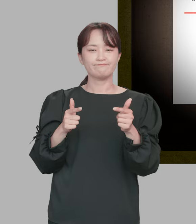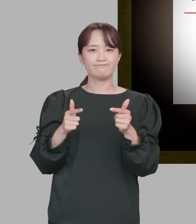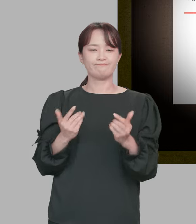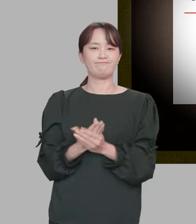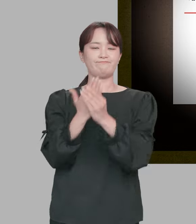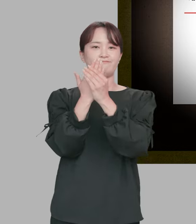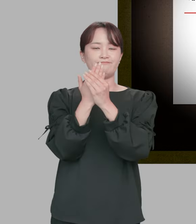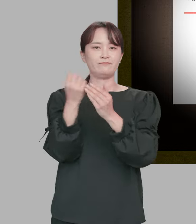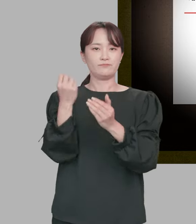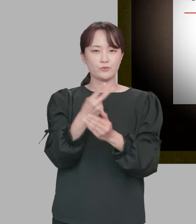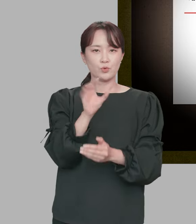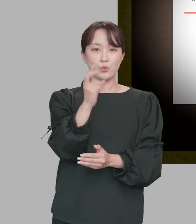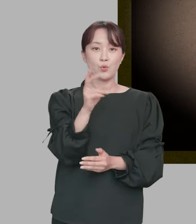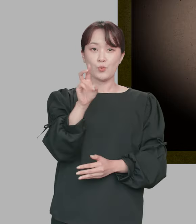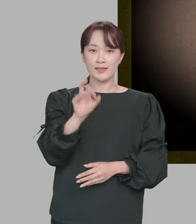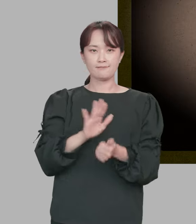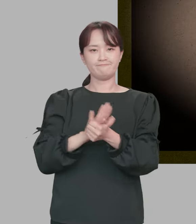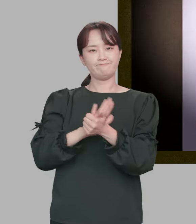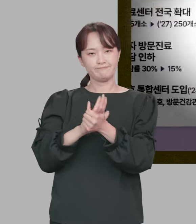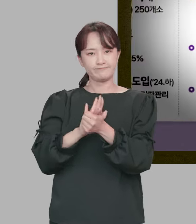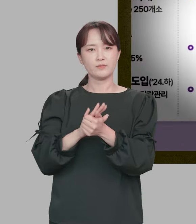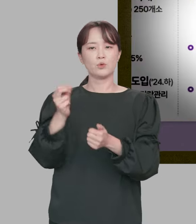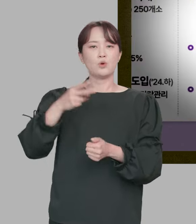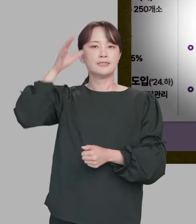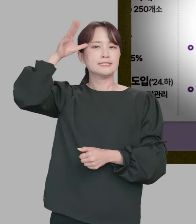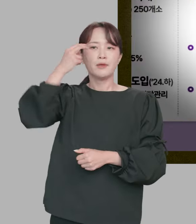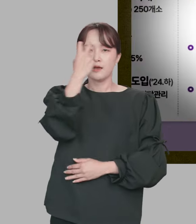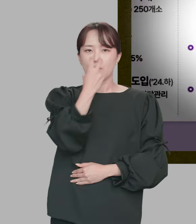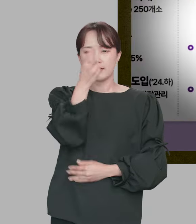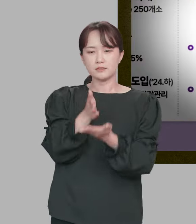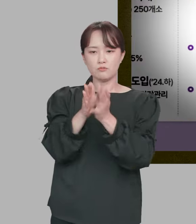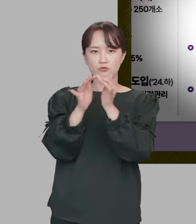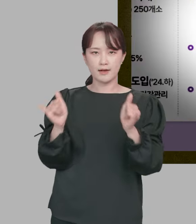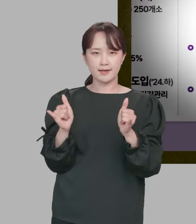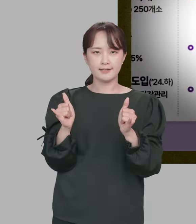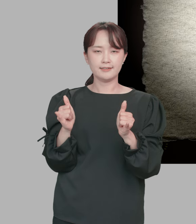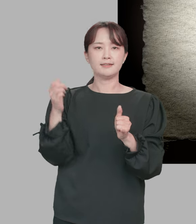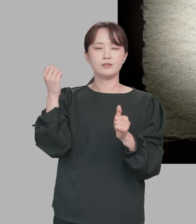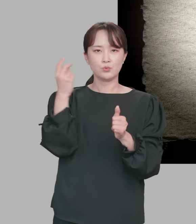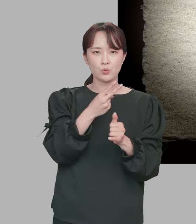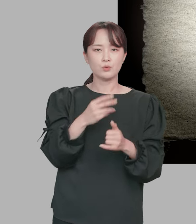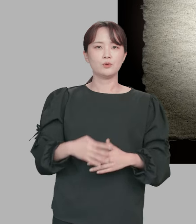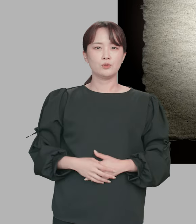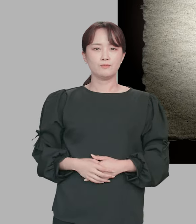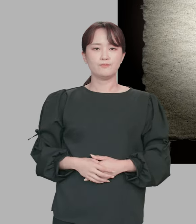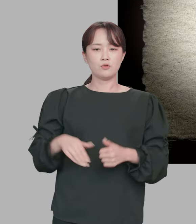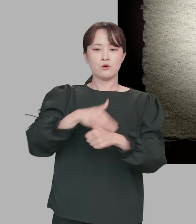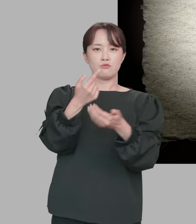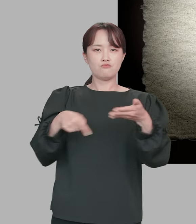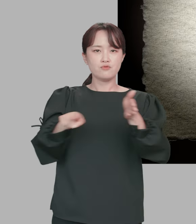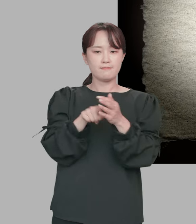활성화하고 장기요양 서비스도 다양화하며 치매관리 주치의를 도입하고 치매 친화 환경 조성을